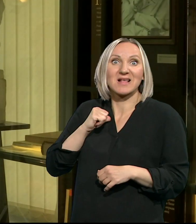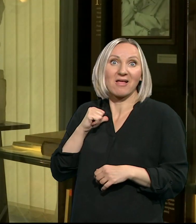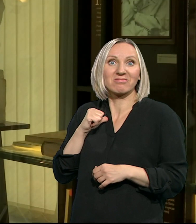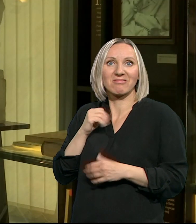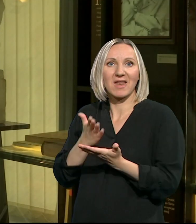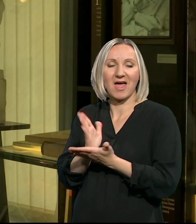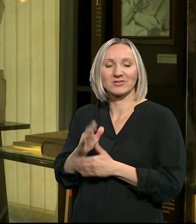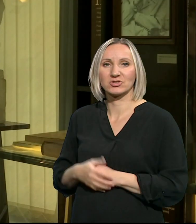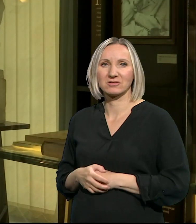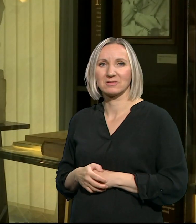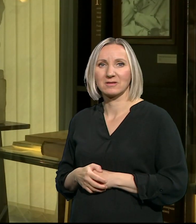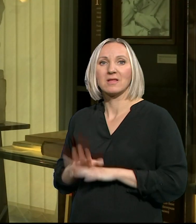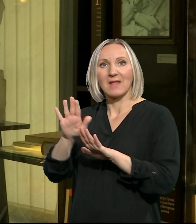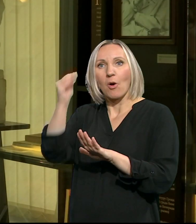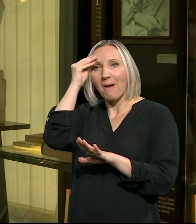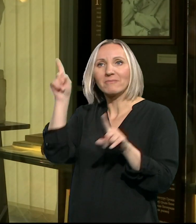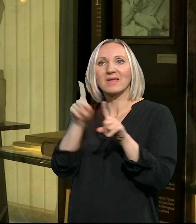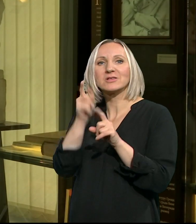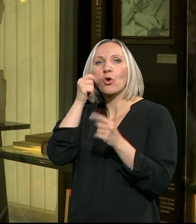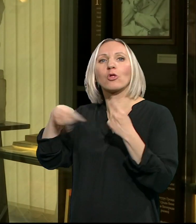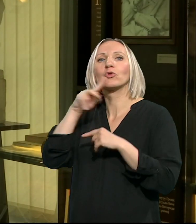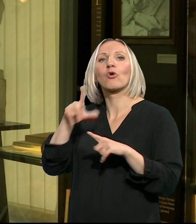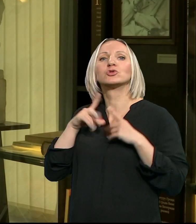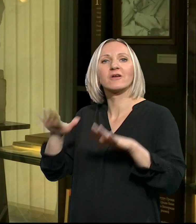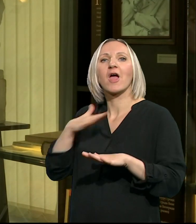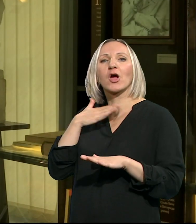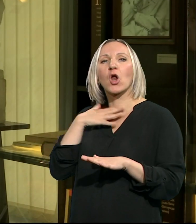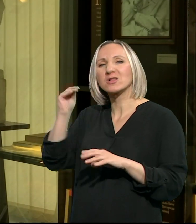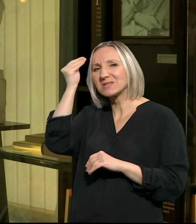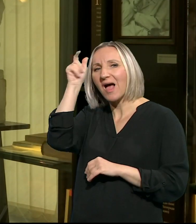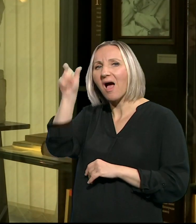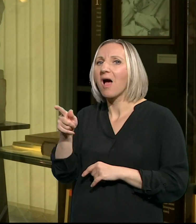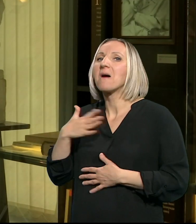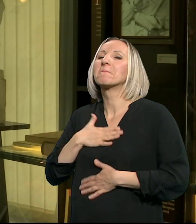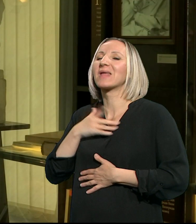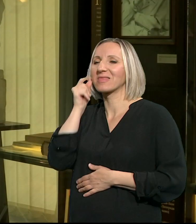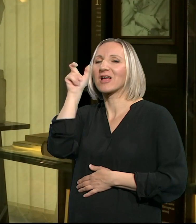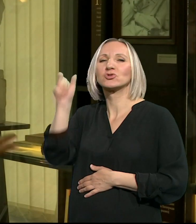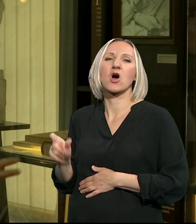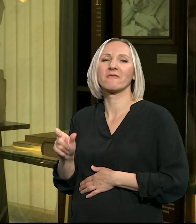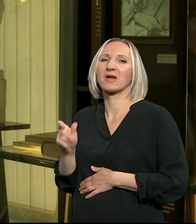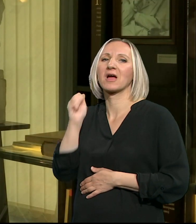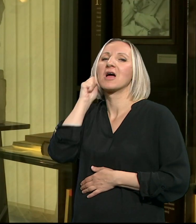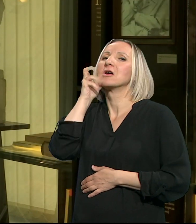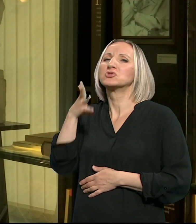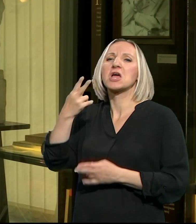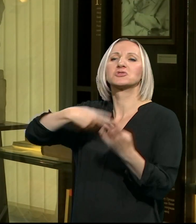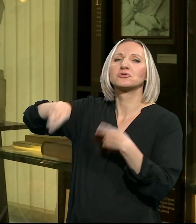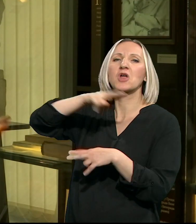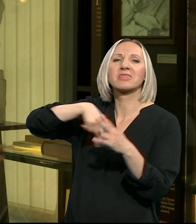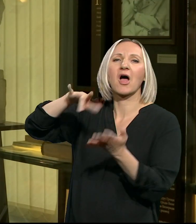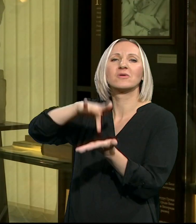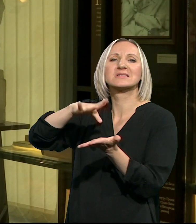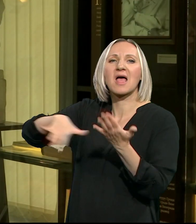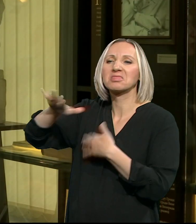Takvim ga i pamte i Gročani. Mnogi ga se sećaju kao prijatnog čoveka koji je često silazio u varoš, sa